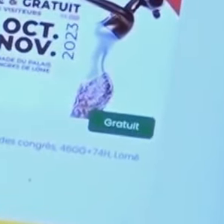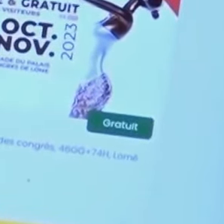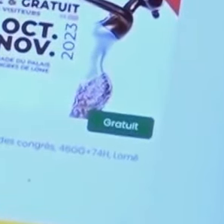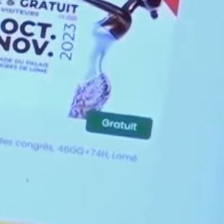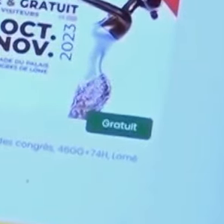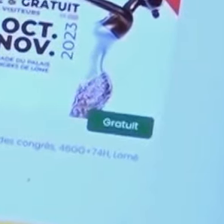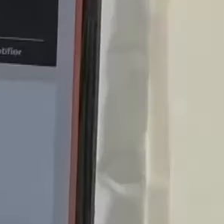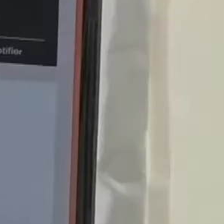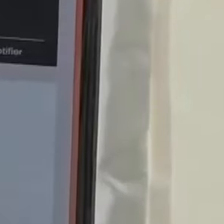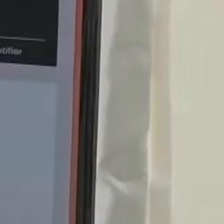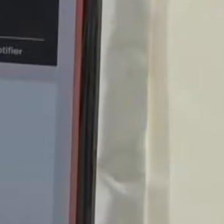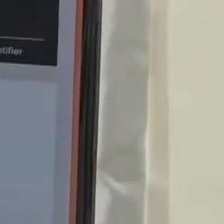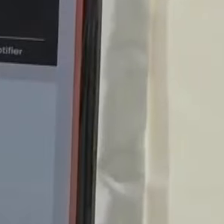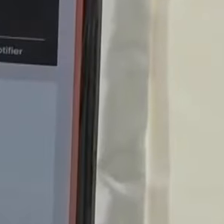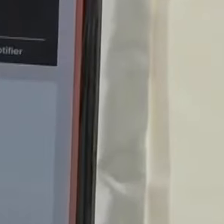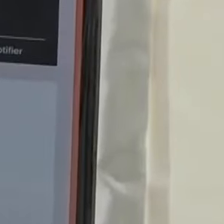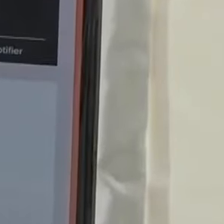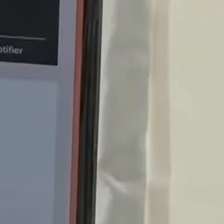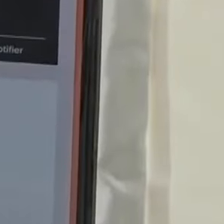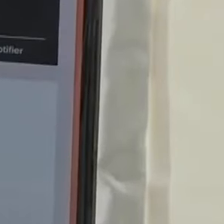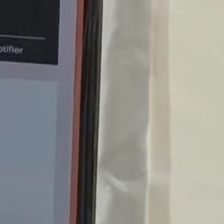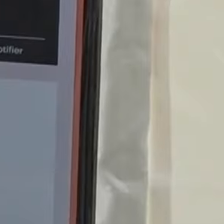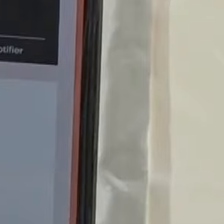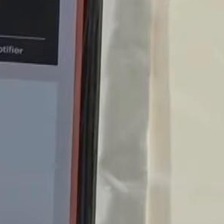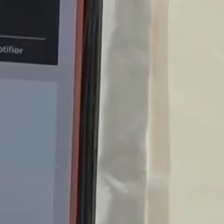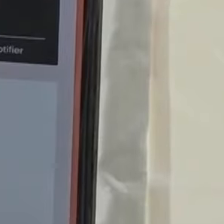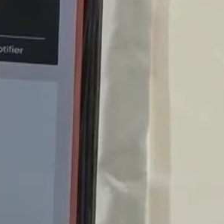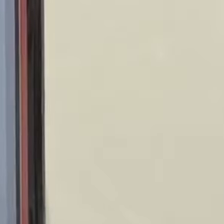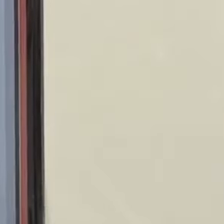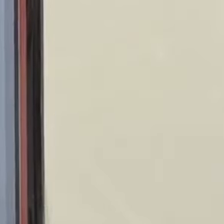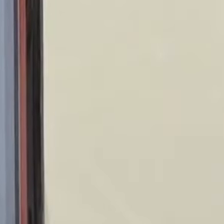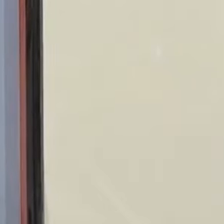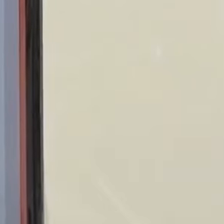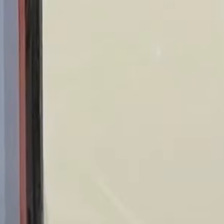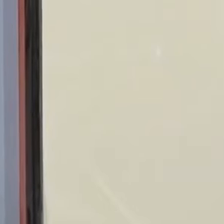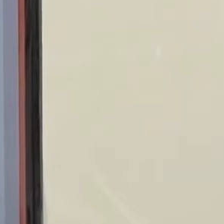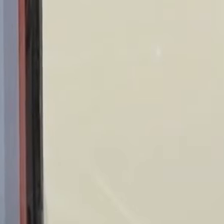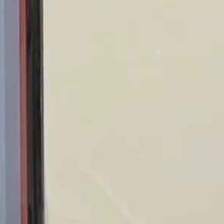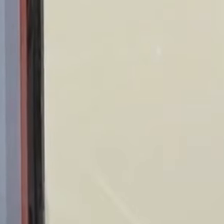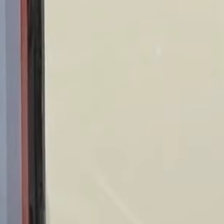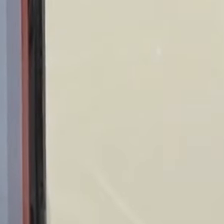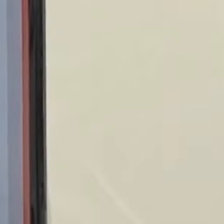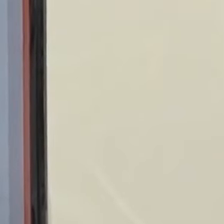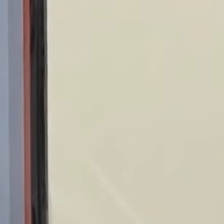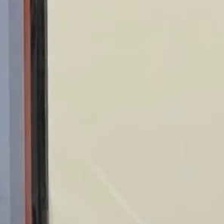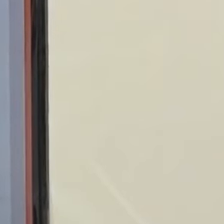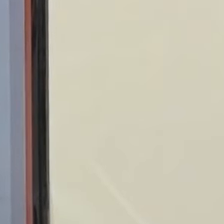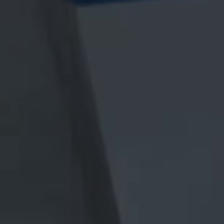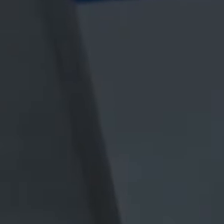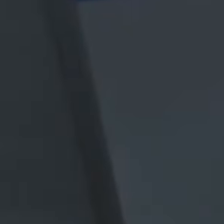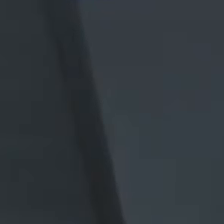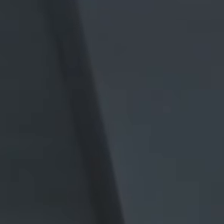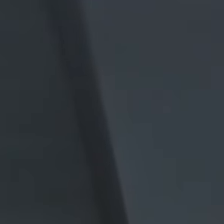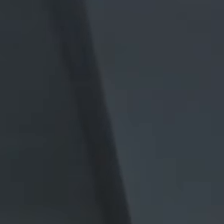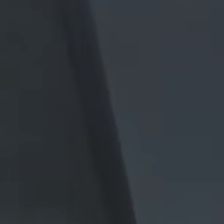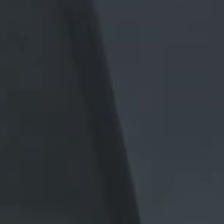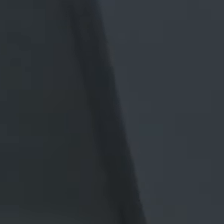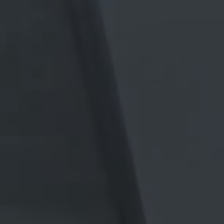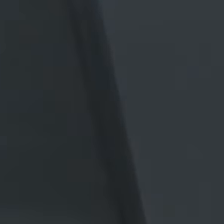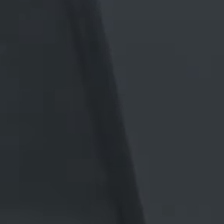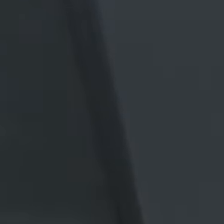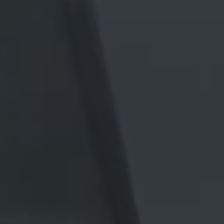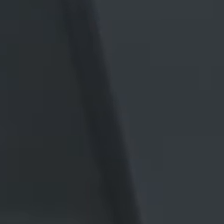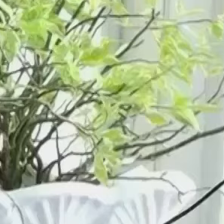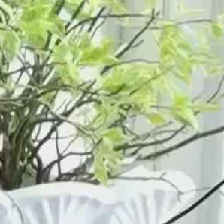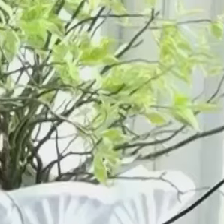Des contenus visant à aider les entrepreneurs à rester informés des dernières tendances et meilleures pratiques. À